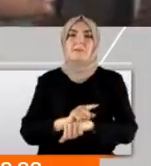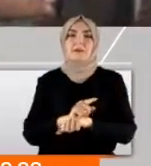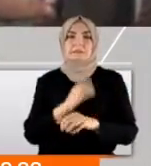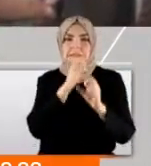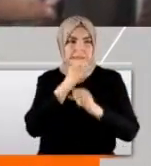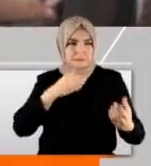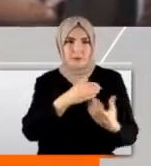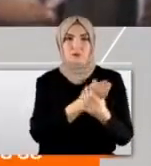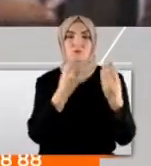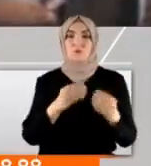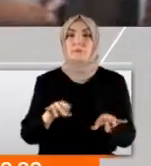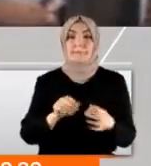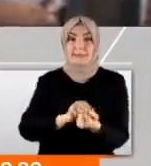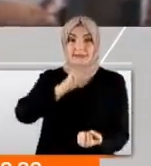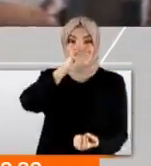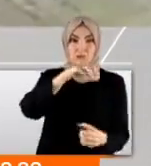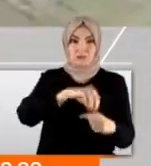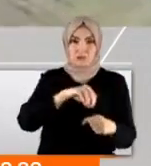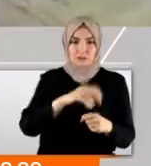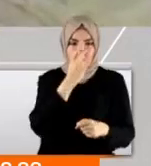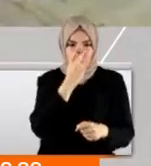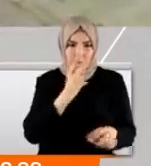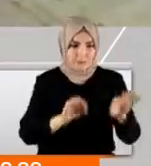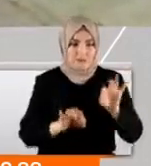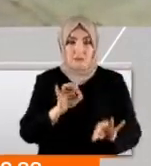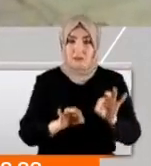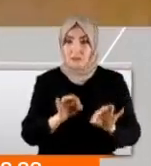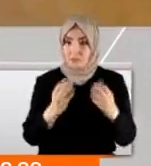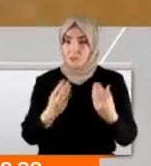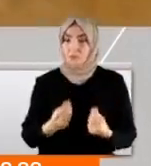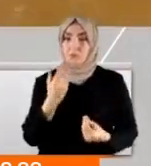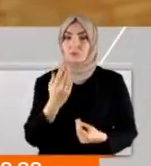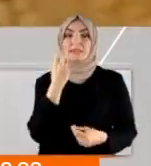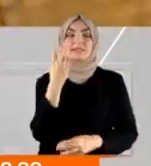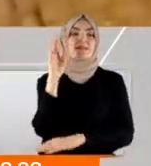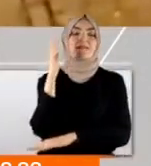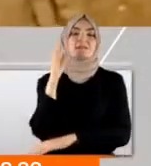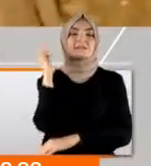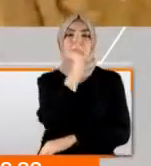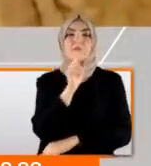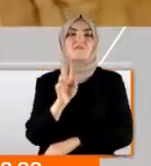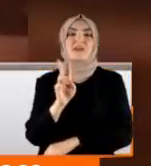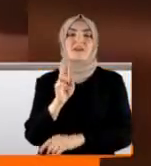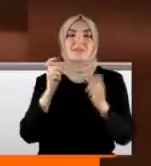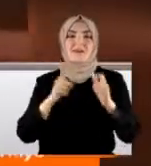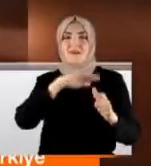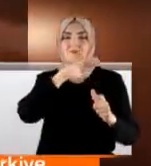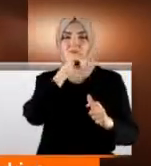Bilgisayarlarında detaylı inceleme yapıldı. 2 Kasım'da Viyana'da gerçekleşen terör eylemine ilişkin videolar bulundu.